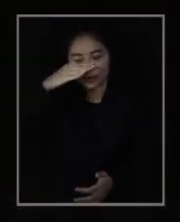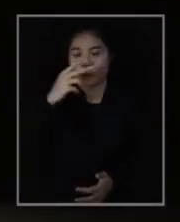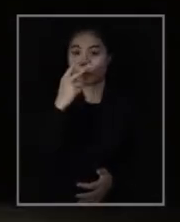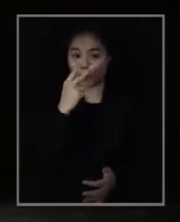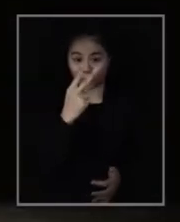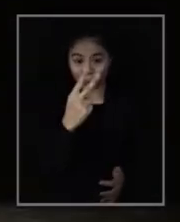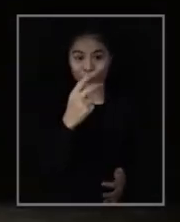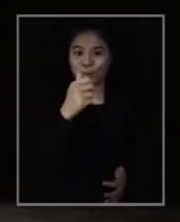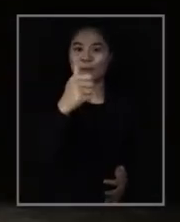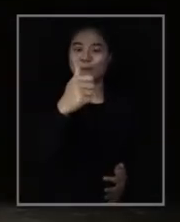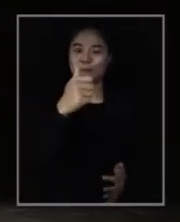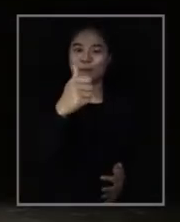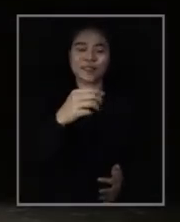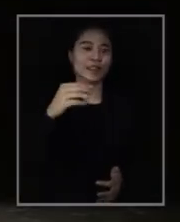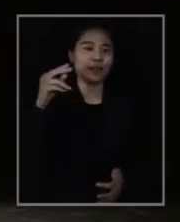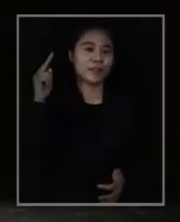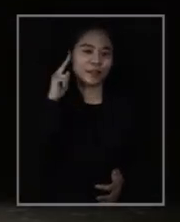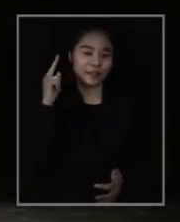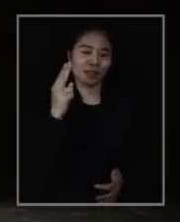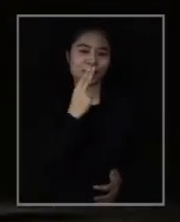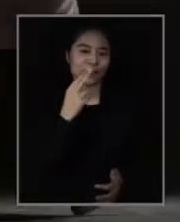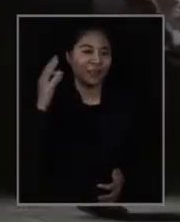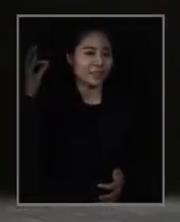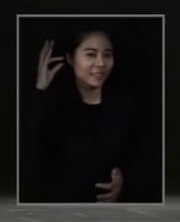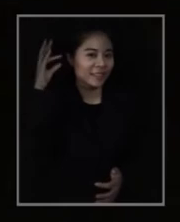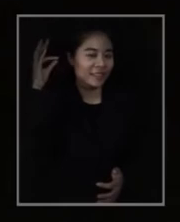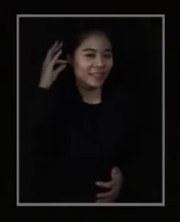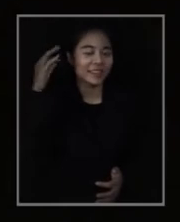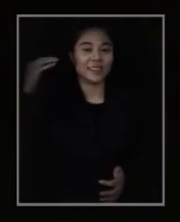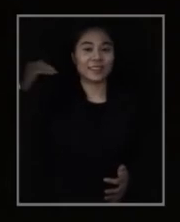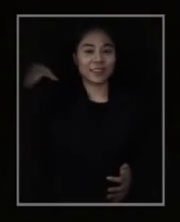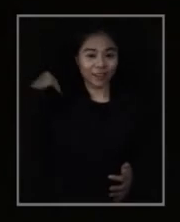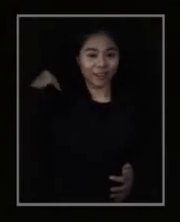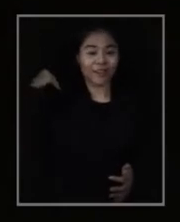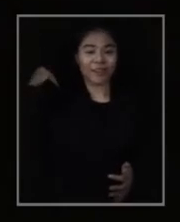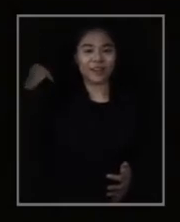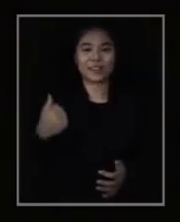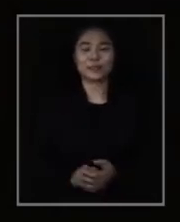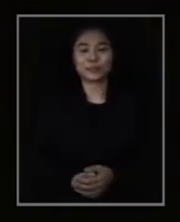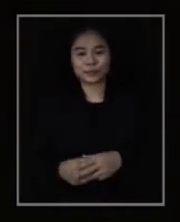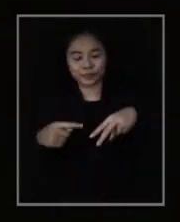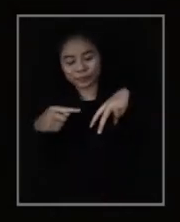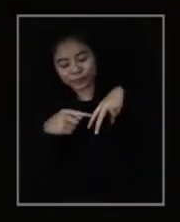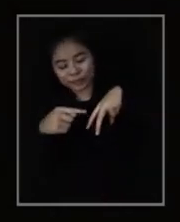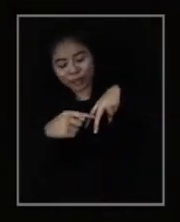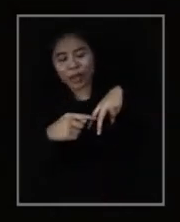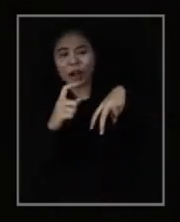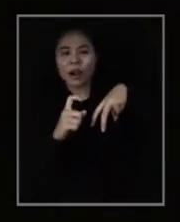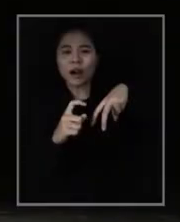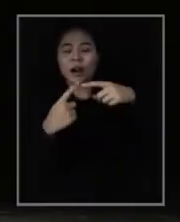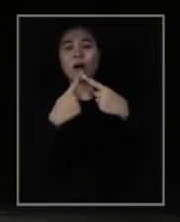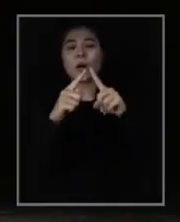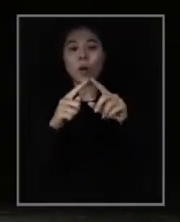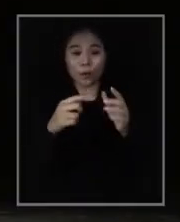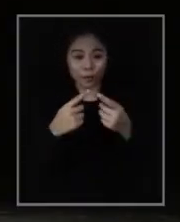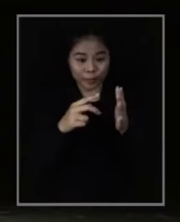Eye System ที่จะทำให้คนตาบอดมองเห็นทาง Ear Tip Solution ทำให้คนหูหนวกได้ยินเสียง